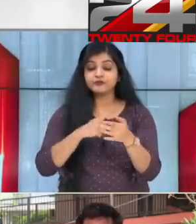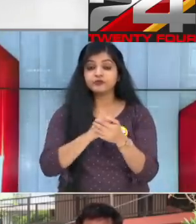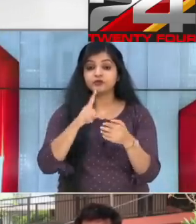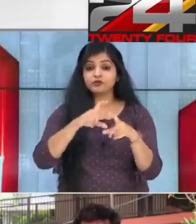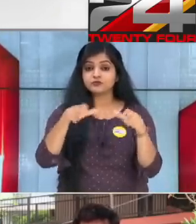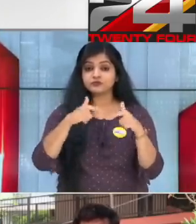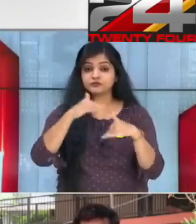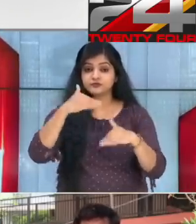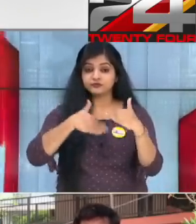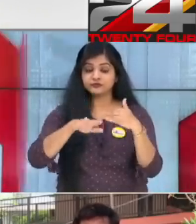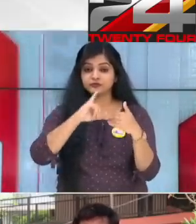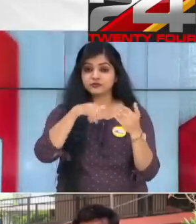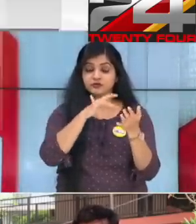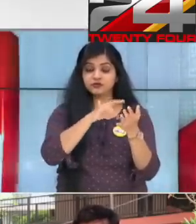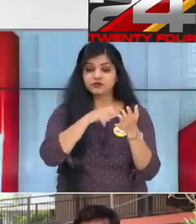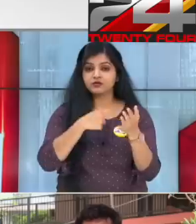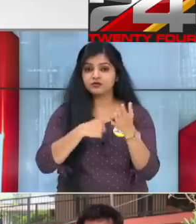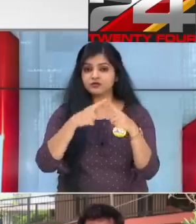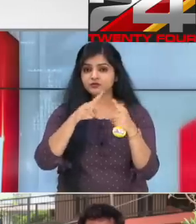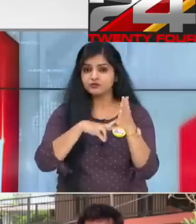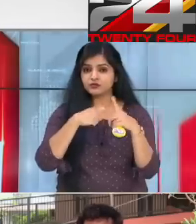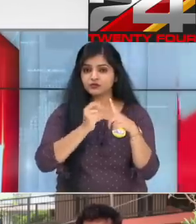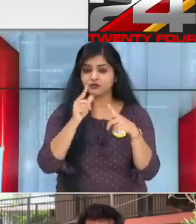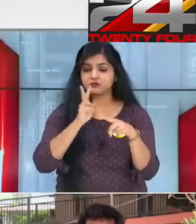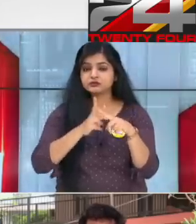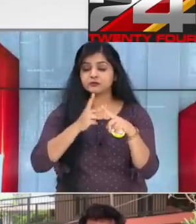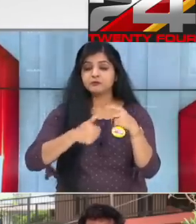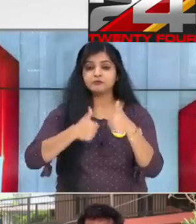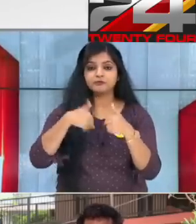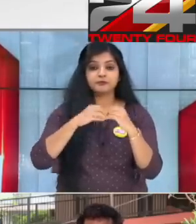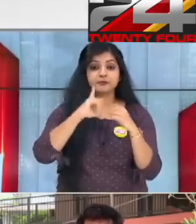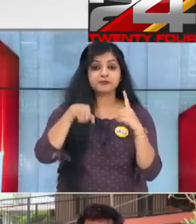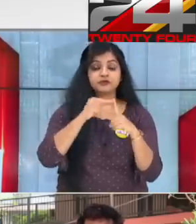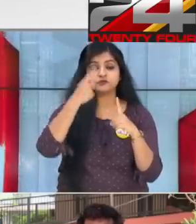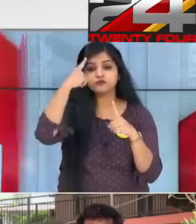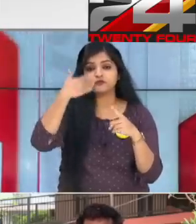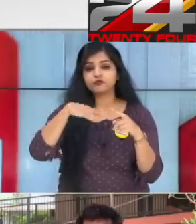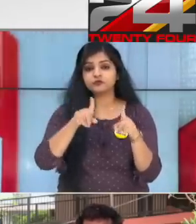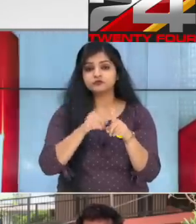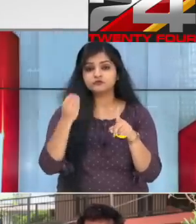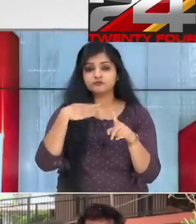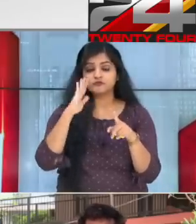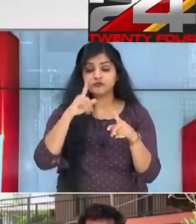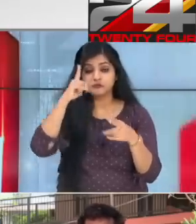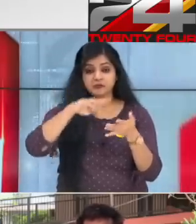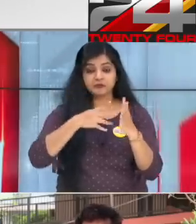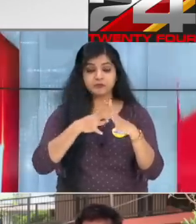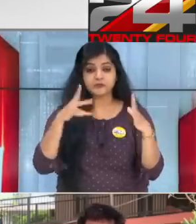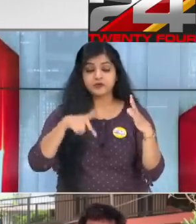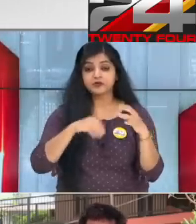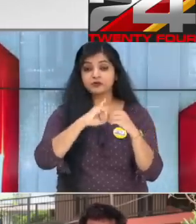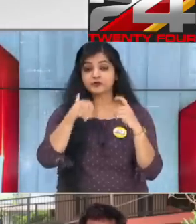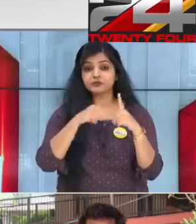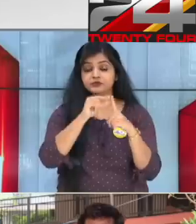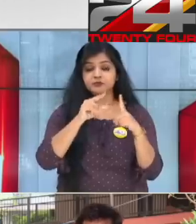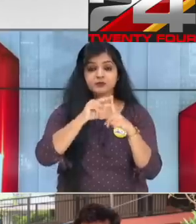നിന്ന് റിങ്കു തന്നെ സ്ഥാനാർത്ഥിയെ ഉണ്ടാകുമെന്നാണ് ഇപ്പോൾ BJP കേന്ദ്രം നൽകുന്ന വിവരം. ഏതായാലും വലിയ തരത്തിലൊരു നീക്കങ്ങൾ BJPയുടെ ഭാഗത്തുനിന്ന് ഇപ്പോൾ പഞ്ചാബ്